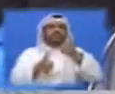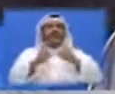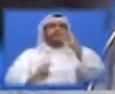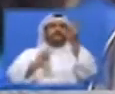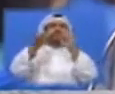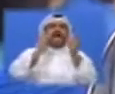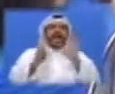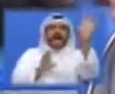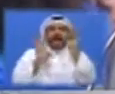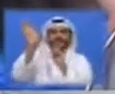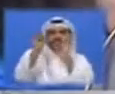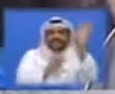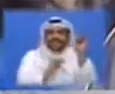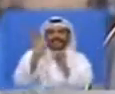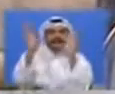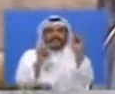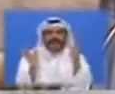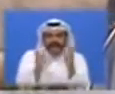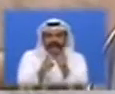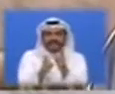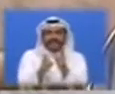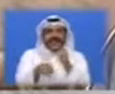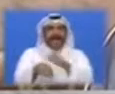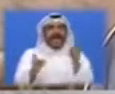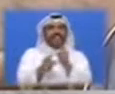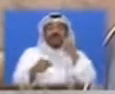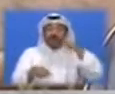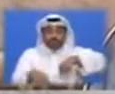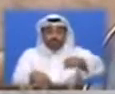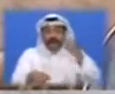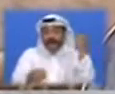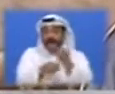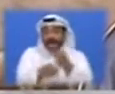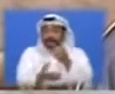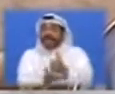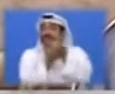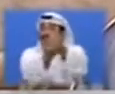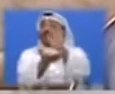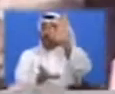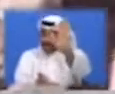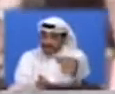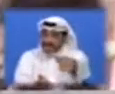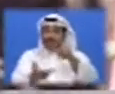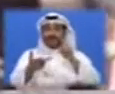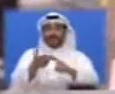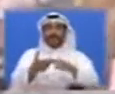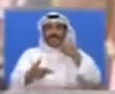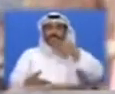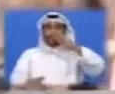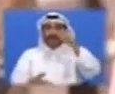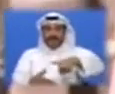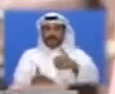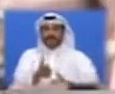أوجهة، وفعلا أبدعوا في هذه القصص أو في العمل التطوعي في مشاركات التطوعية. نكرم